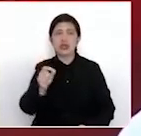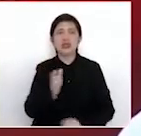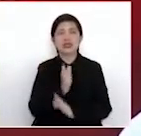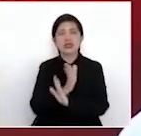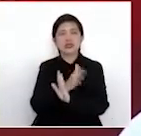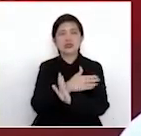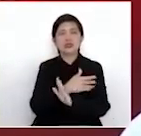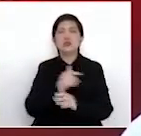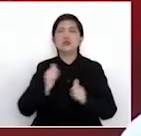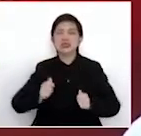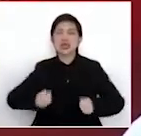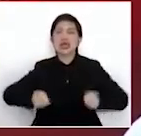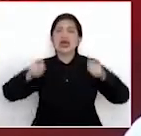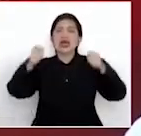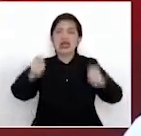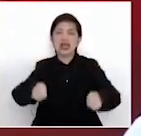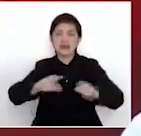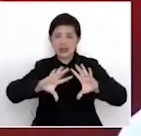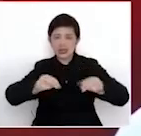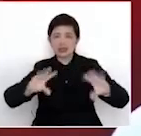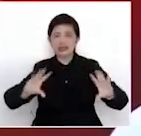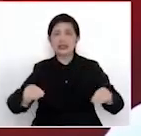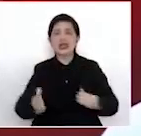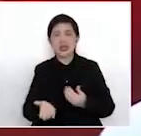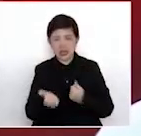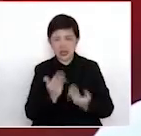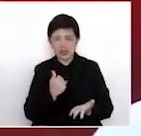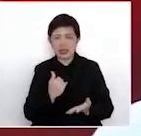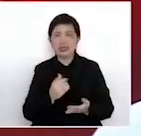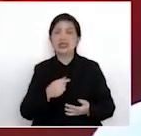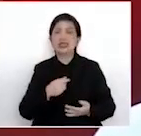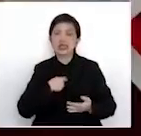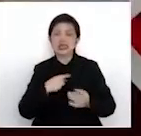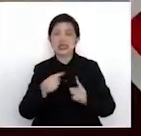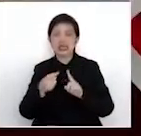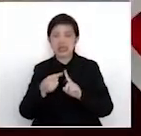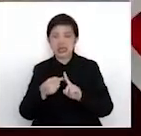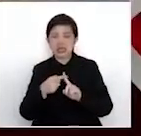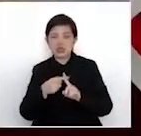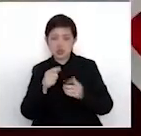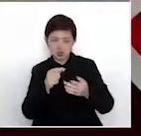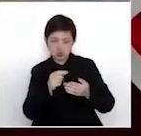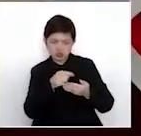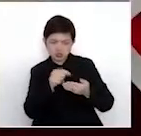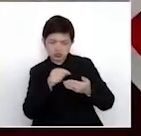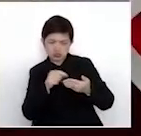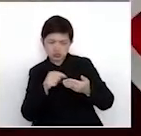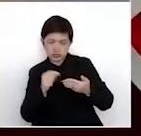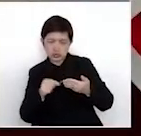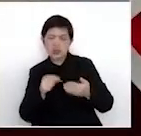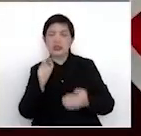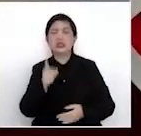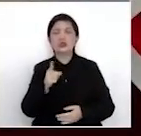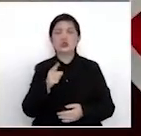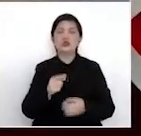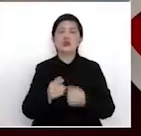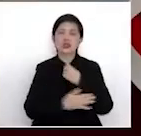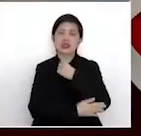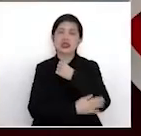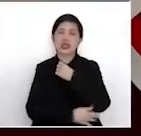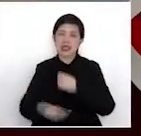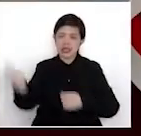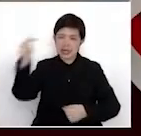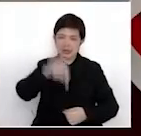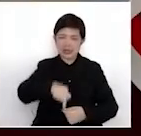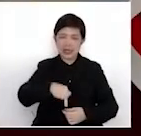melamar kerja lagi nanti angkanya kita hitung sesuai kebutuhan APBD ya itulah negara hadir kepada adik-adik Genzi Di